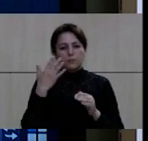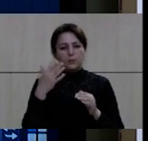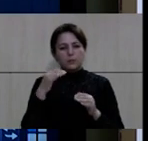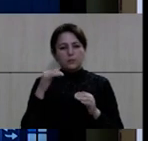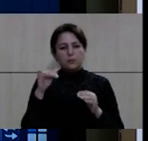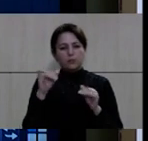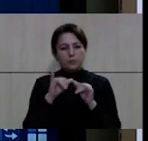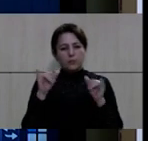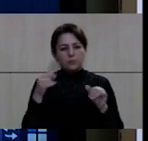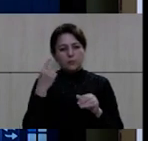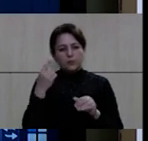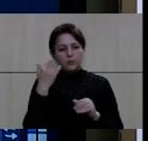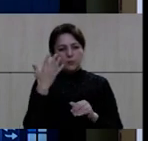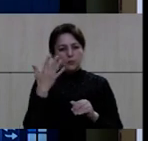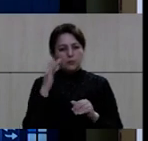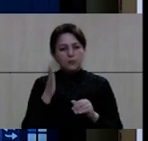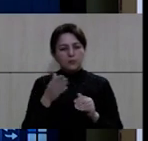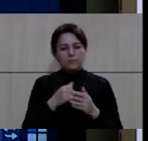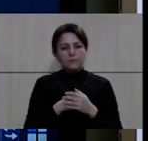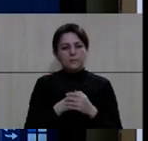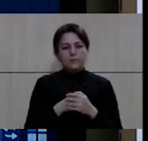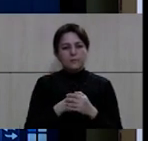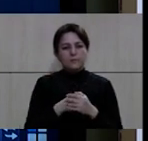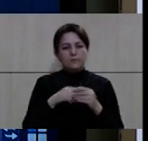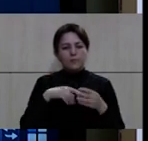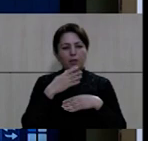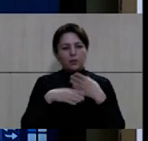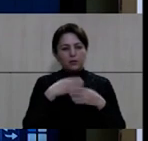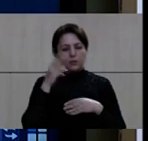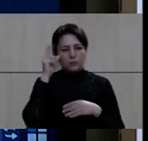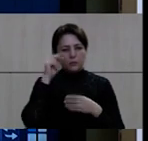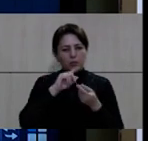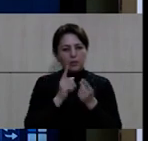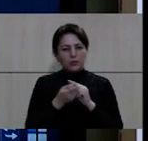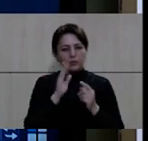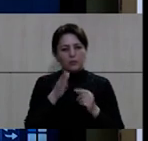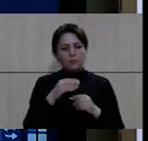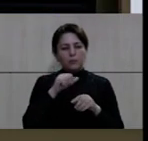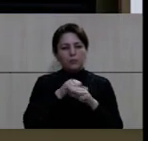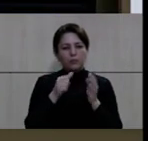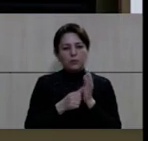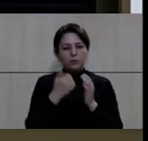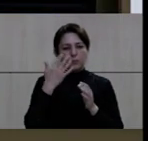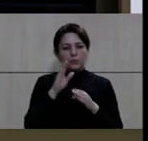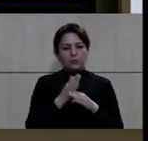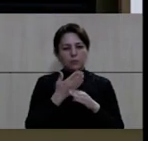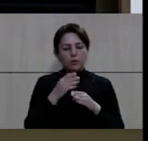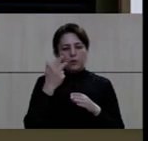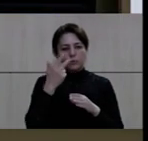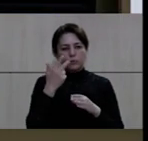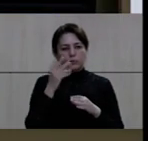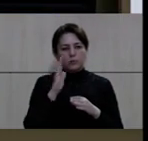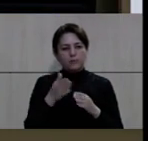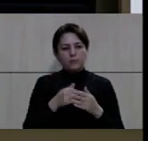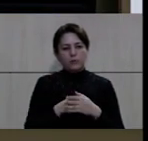ga ko'paytirsak 5. Buni aralash songa aylantiraman. 16 ni 5 ga bo'lsak 3 dan